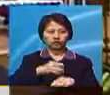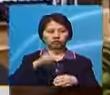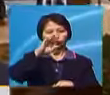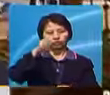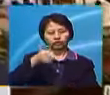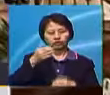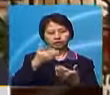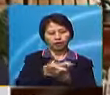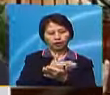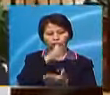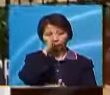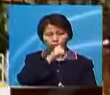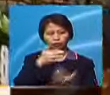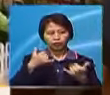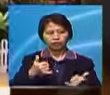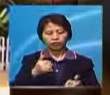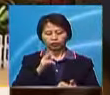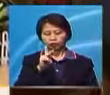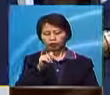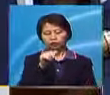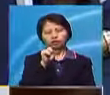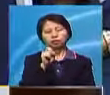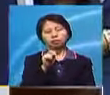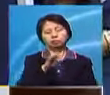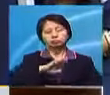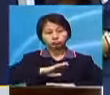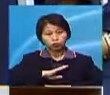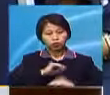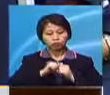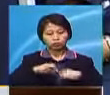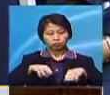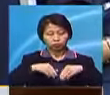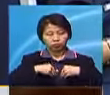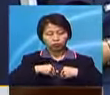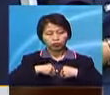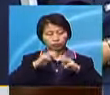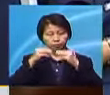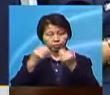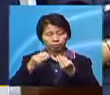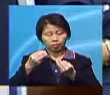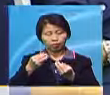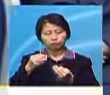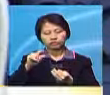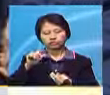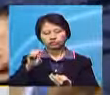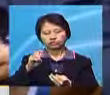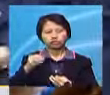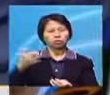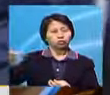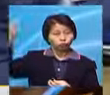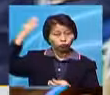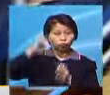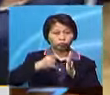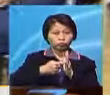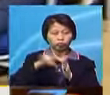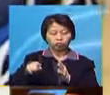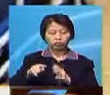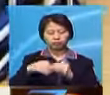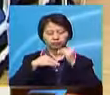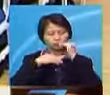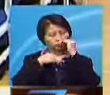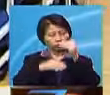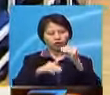Baru, Melaka. Setakat ini, Kasam berpuas hati dengan penerimaan masyarakat berkaitan GST berbanding ketika mula-mula ia diperkenalkan.